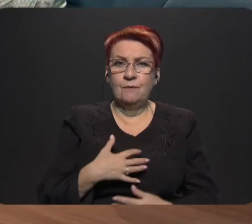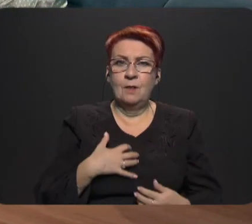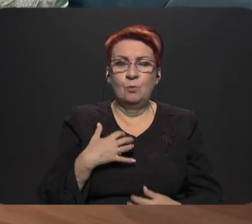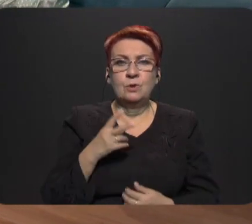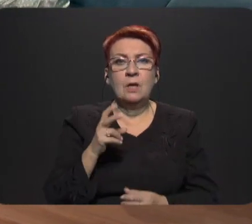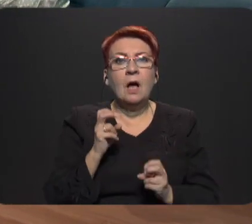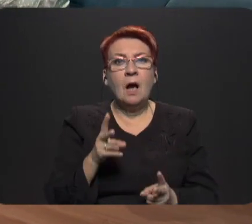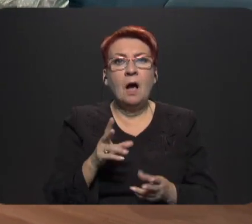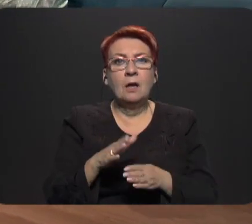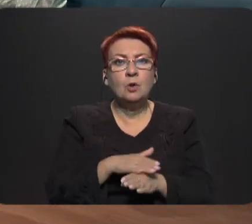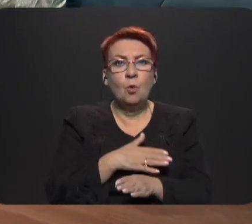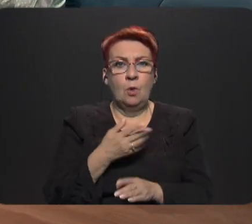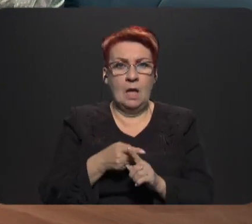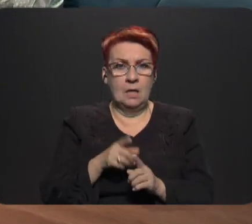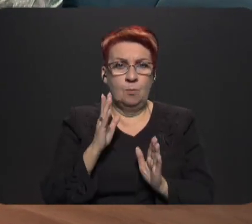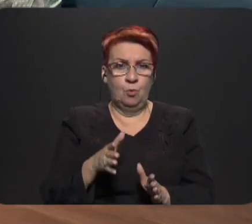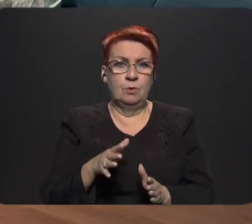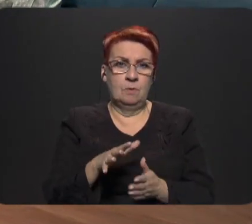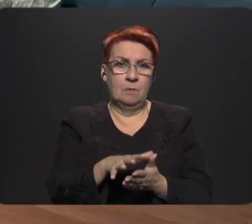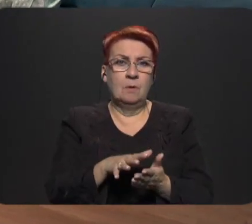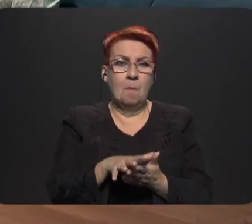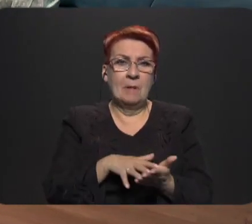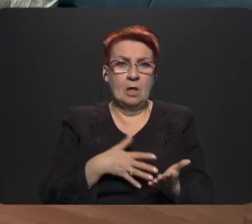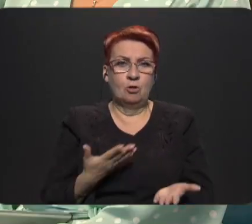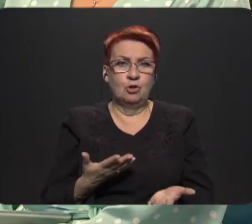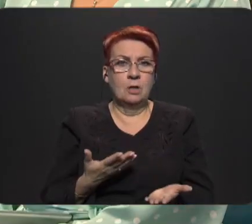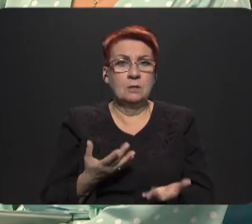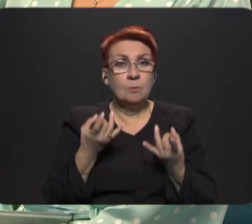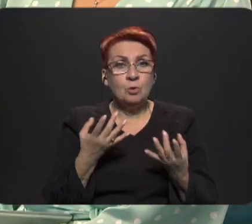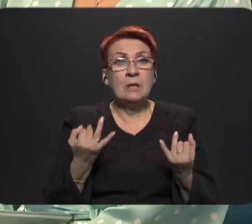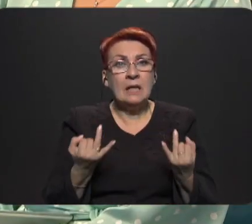Как долго будет это продолжаться? Вот, ну, просто вот интересно.